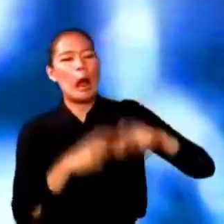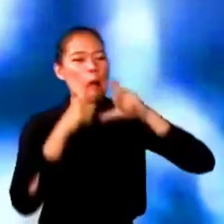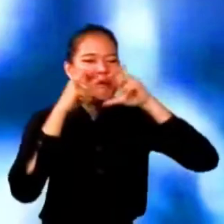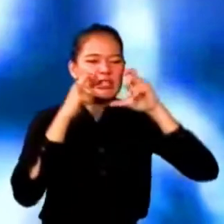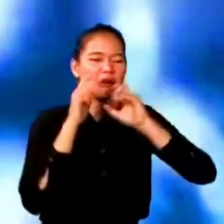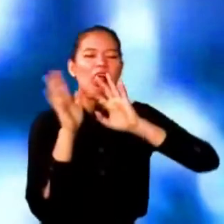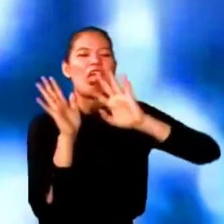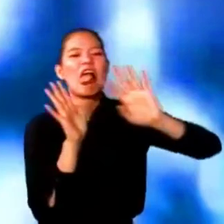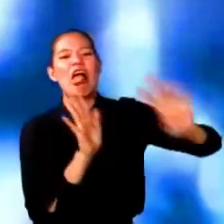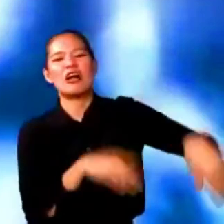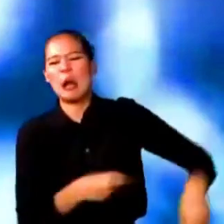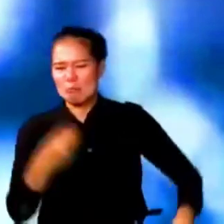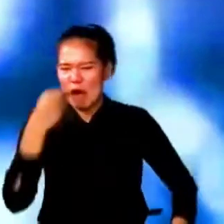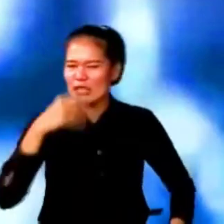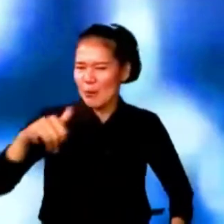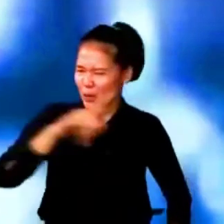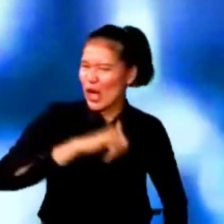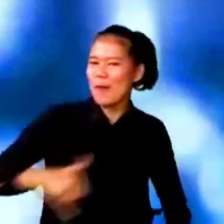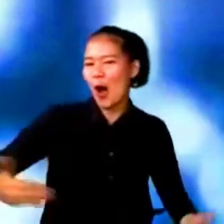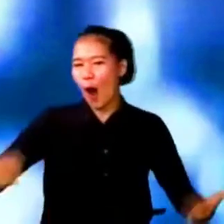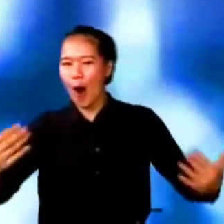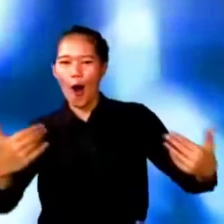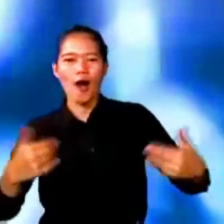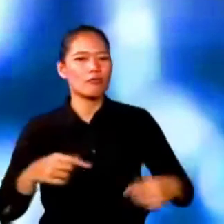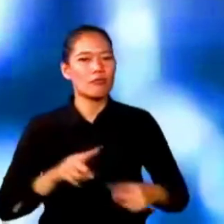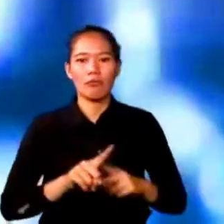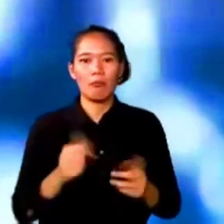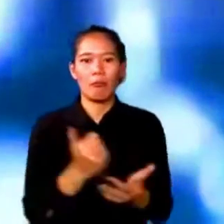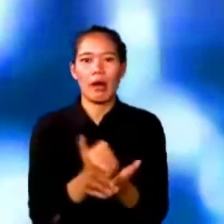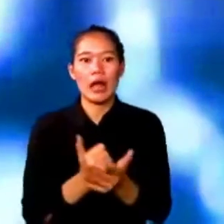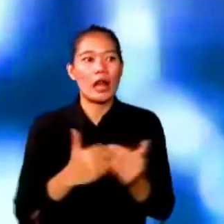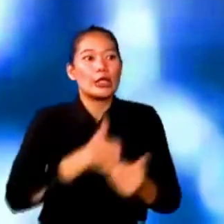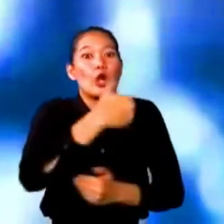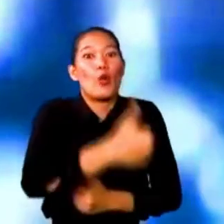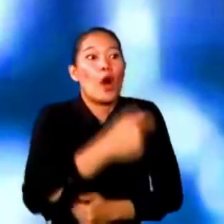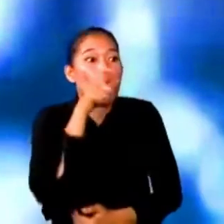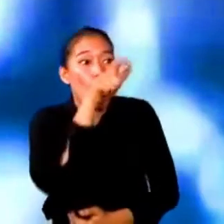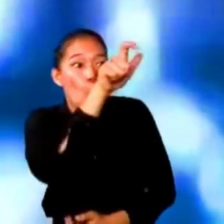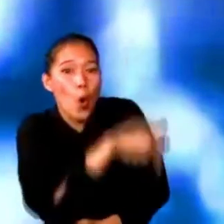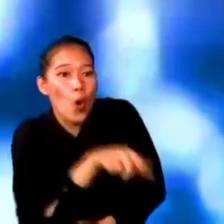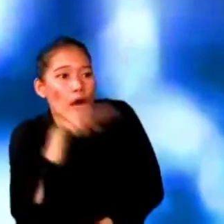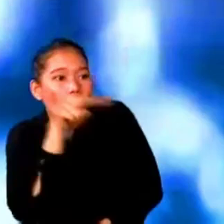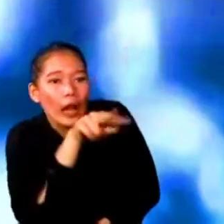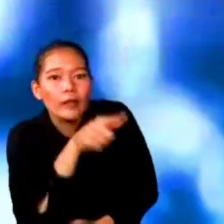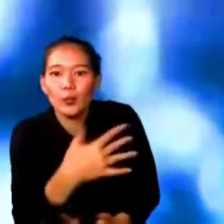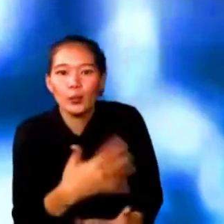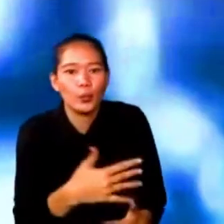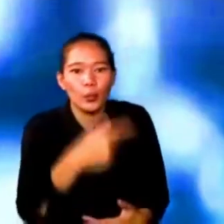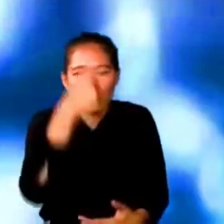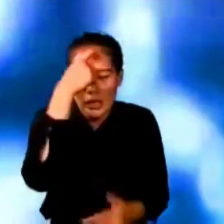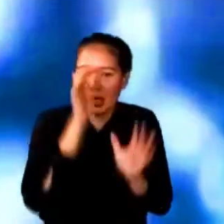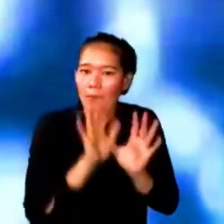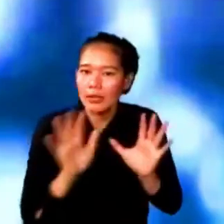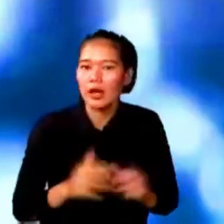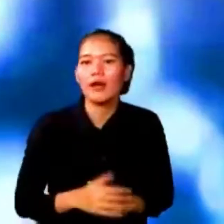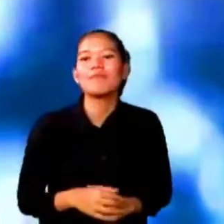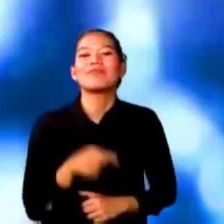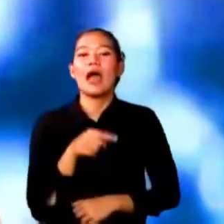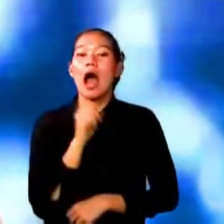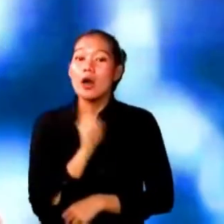enggak usah pakai masker bisa makan-makan ada What banyak orang terpelajar juga terpancing dengan situasi jadi